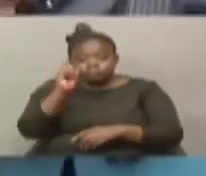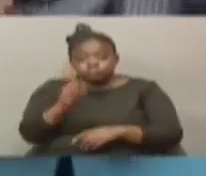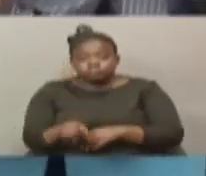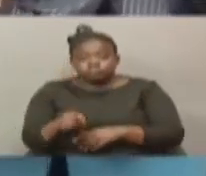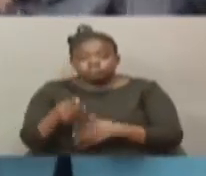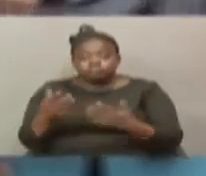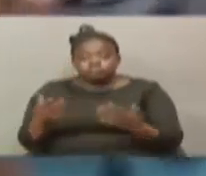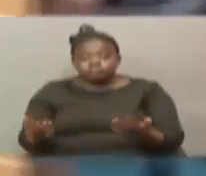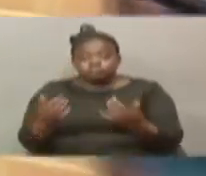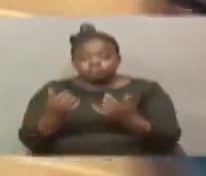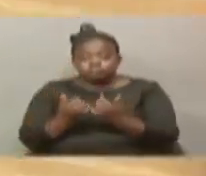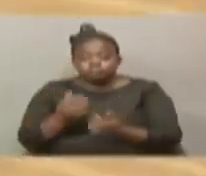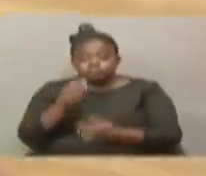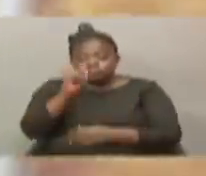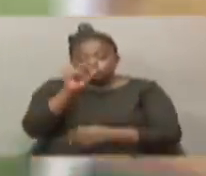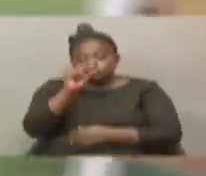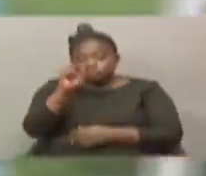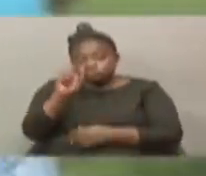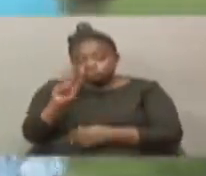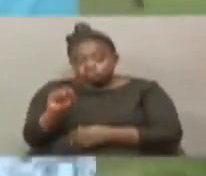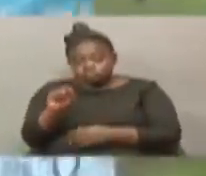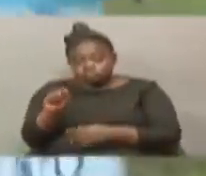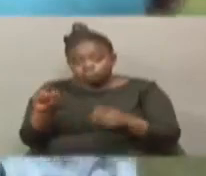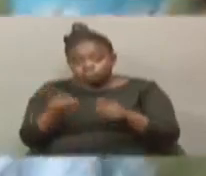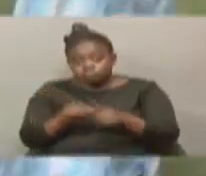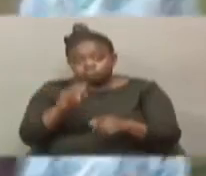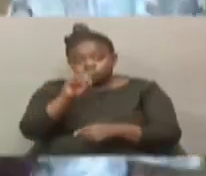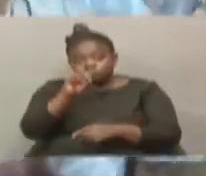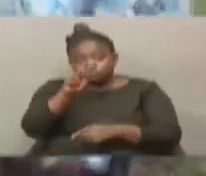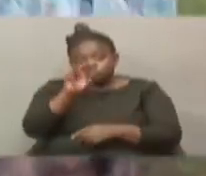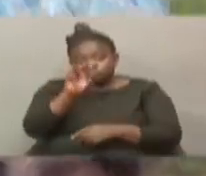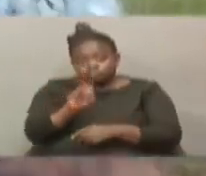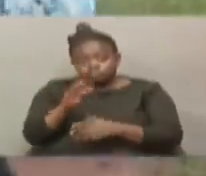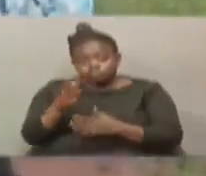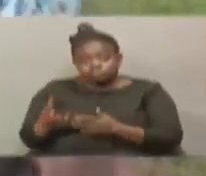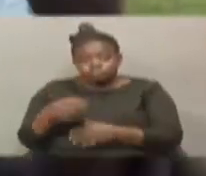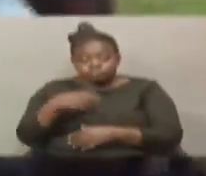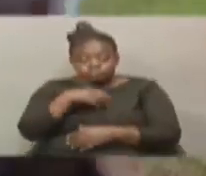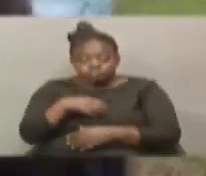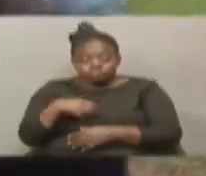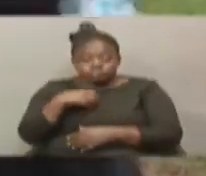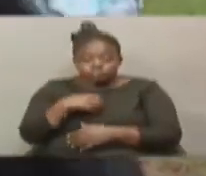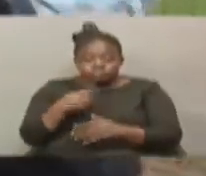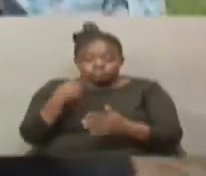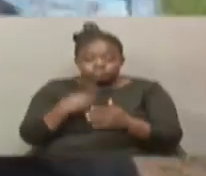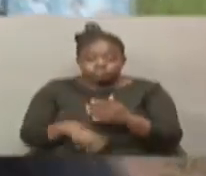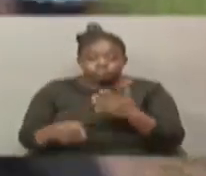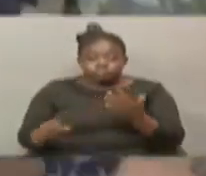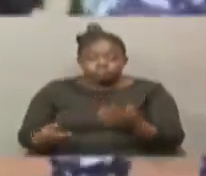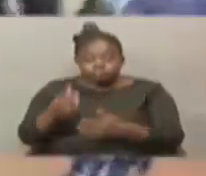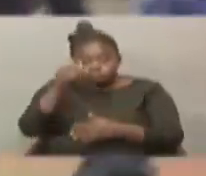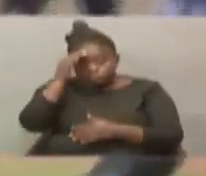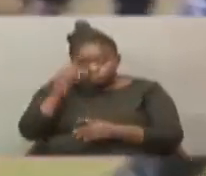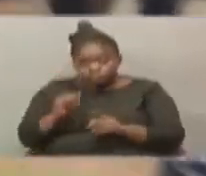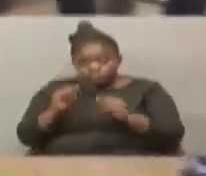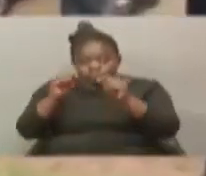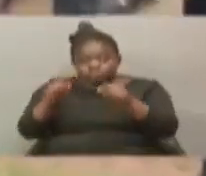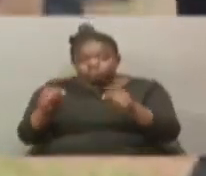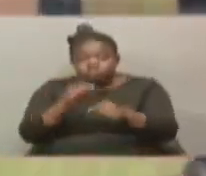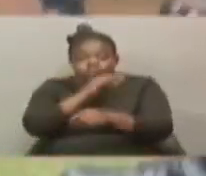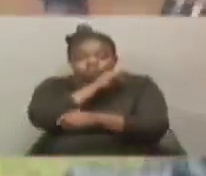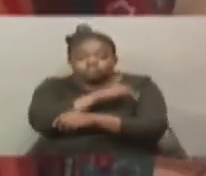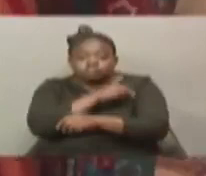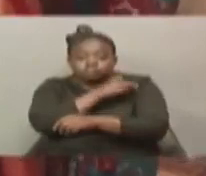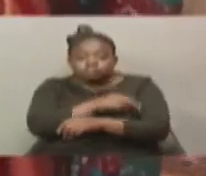butaka bannamwandu okuli Annette Kiwanuka Namusoke ne Eva Obo ne bagukaayanira ekyawaliza poliisi okugutwala mu ggwanika ly'eddwaliro ekkulu e